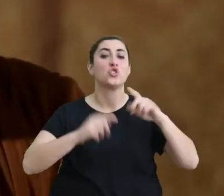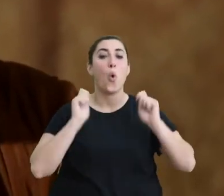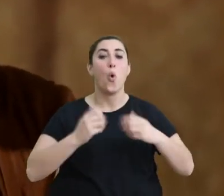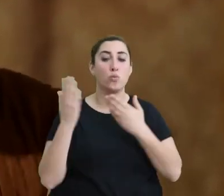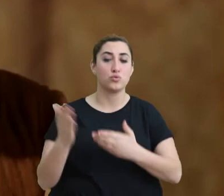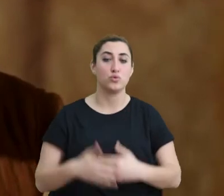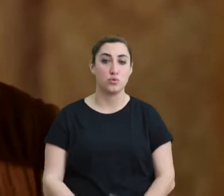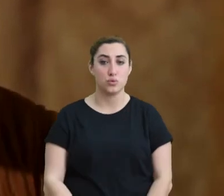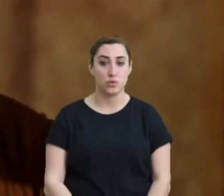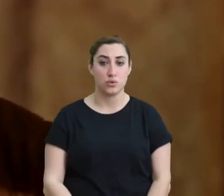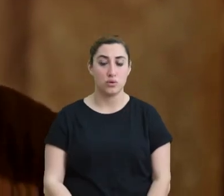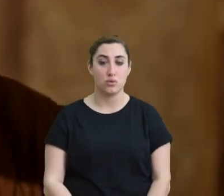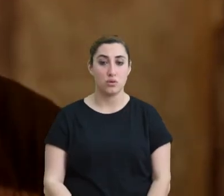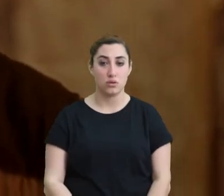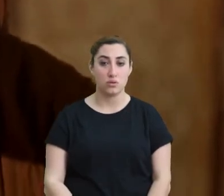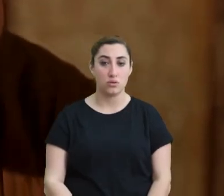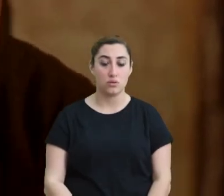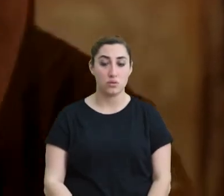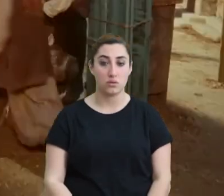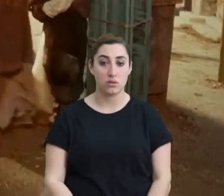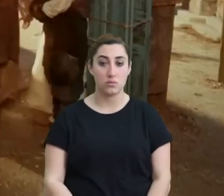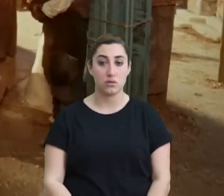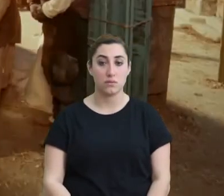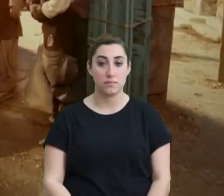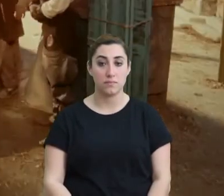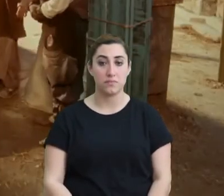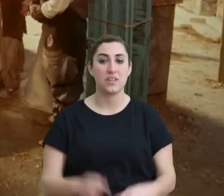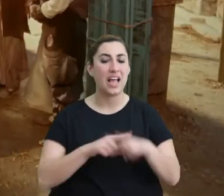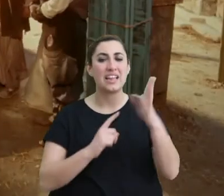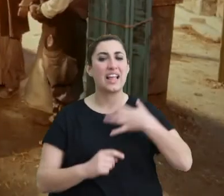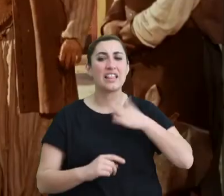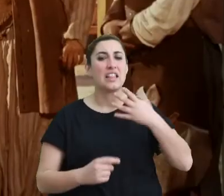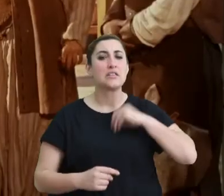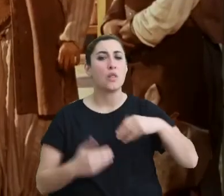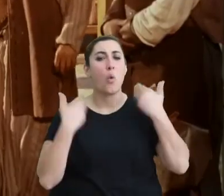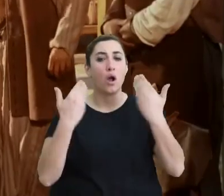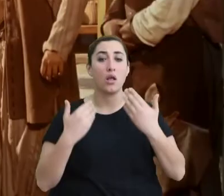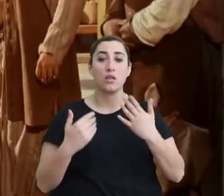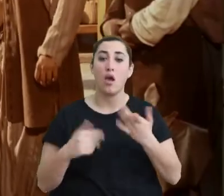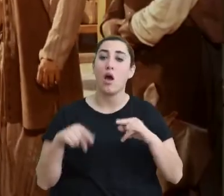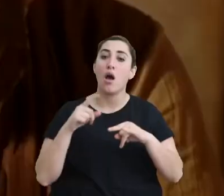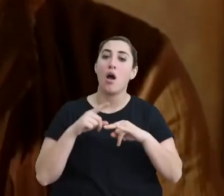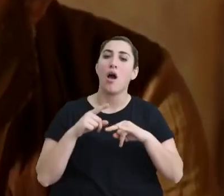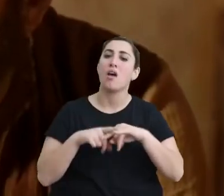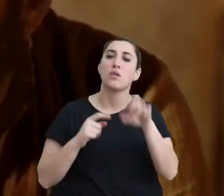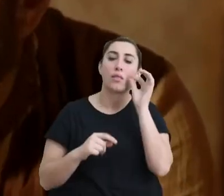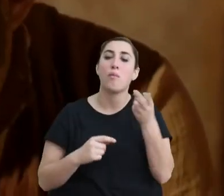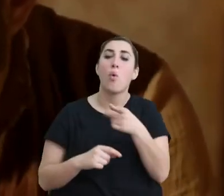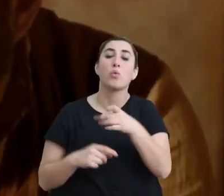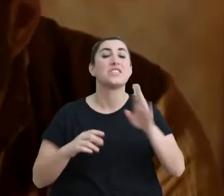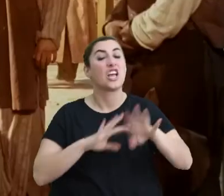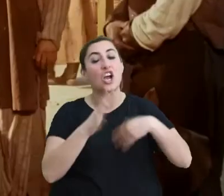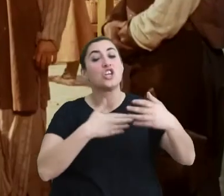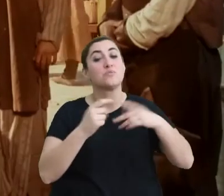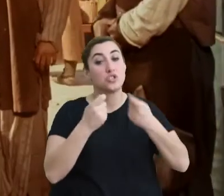Kececi dükkanından kulak kabartıp sıkıntıyla düşürdü yüzünü. Kadın ne sanır kendini? Minbelci Hasan adamı öldürmez ağam. Sen her şeye karışma, işine